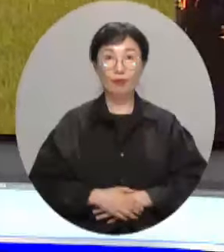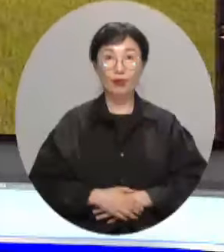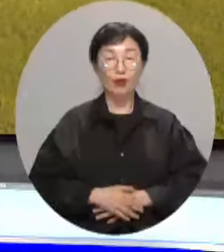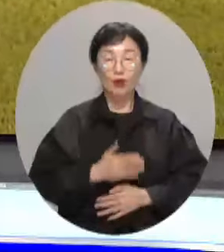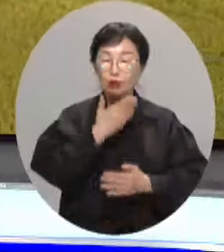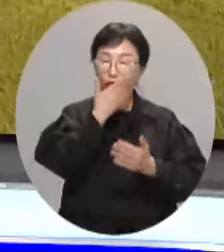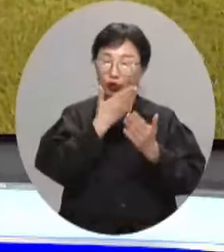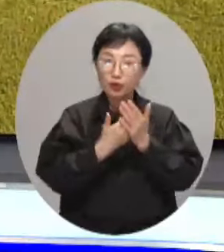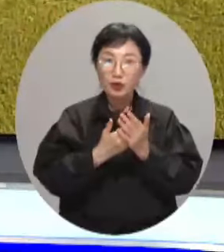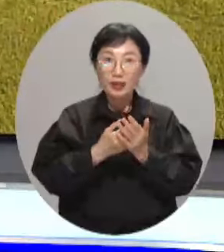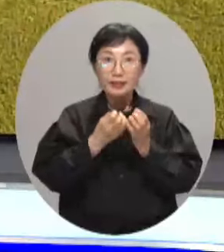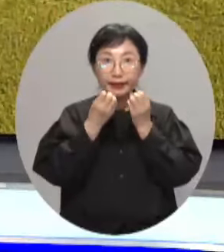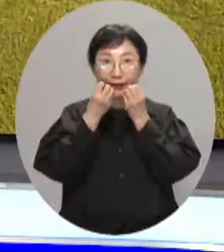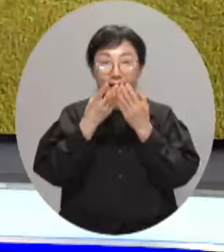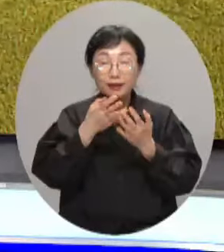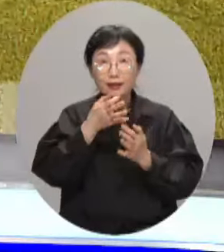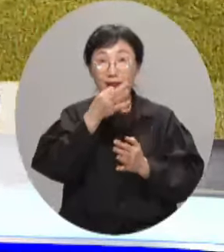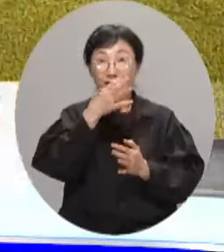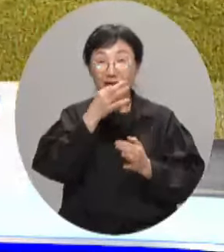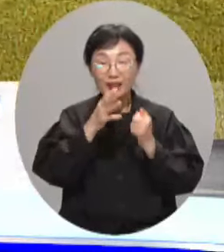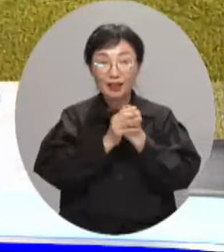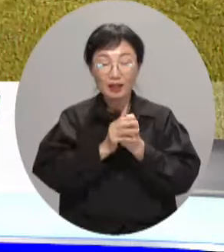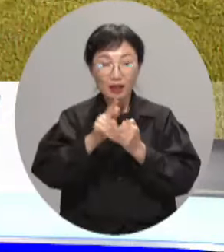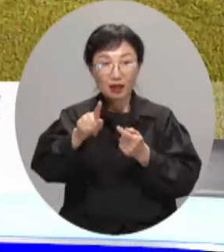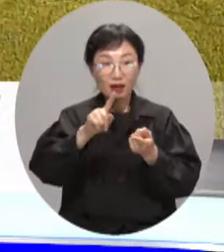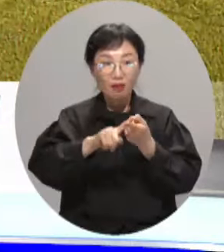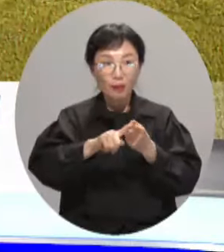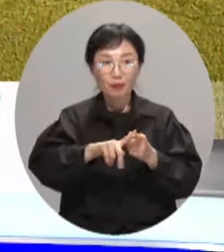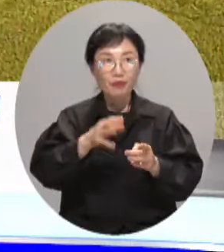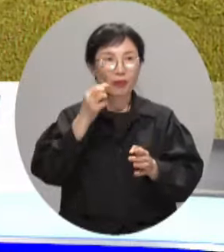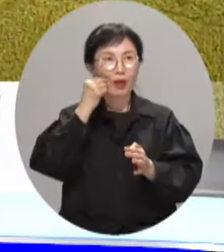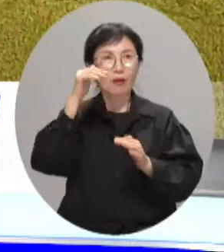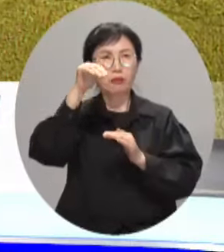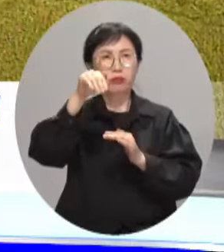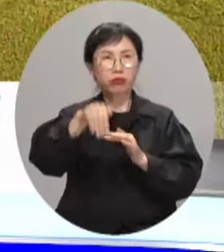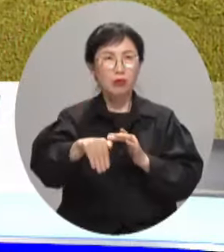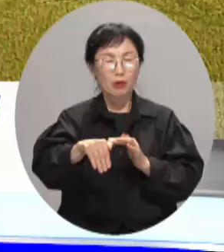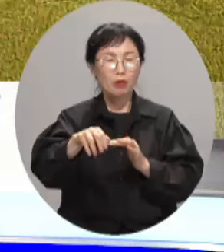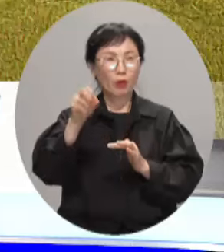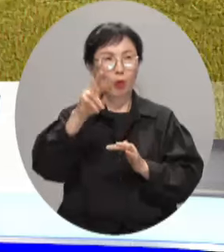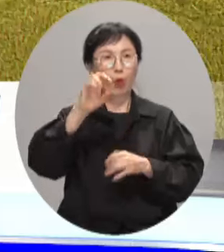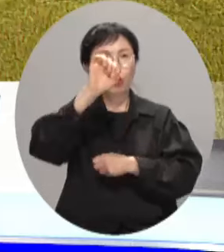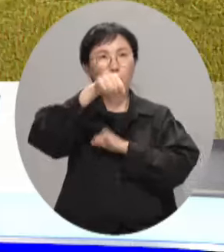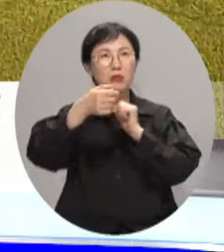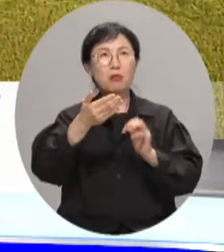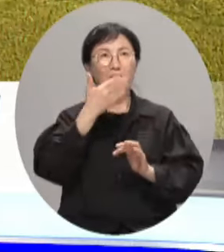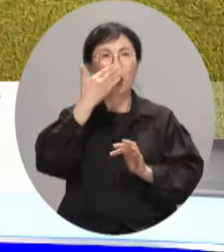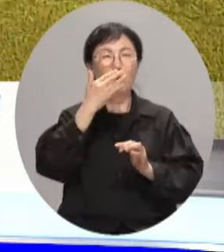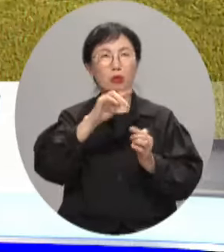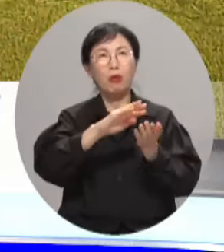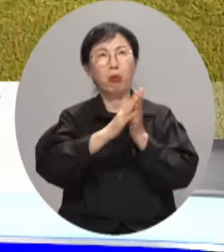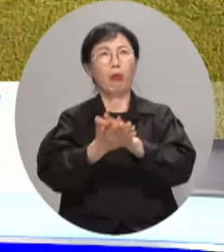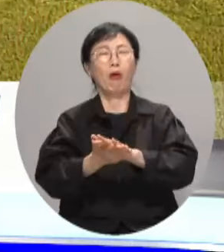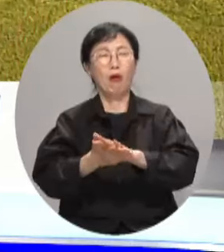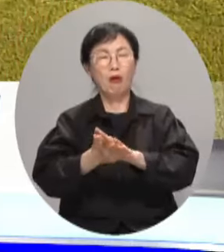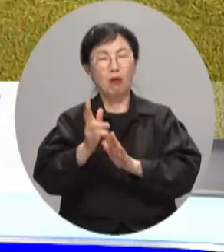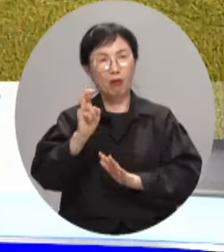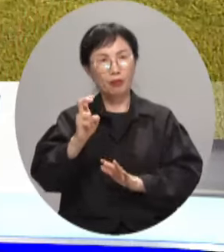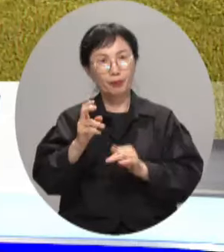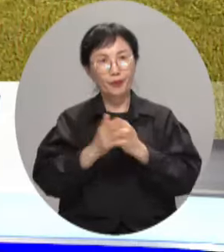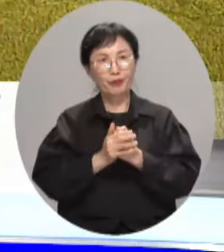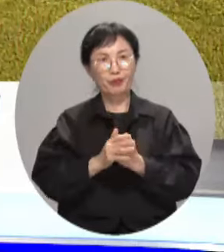귀하디 귀한 햇살이 밥상에서 밀려나다 못해 급기야 가축사료로 전락할 처지가 됐습니다